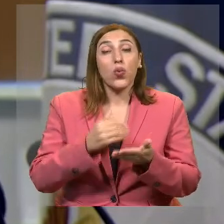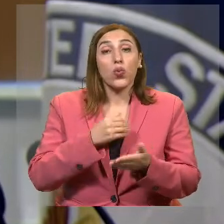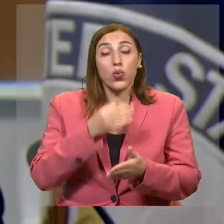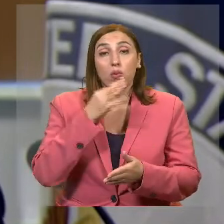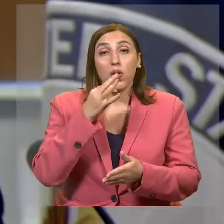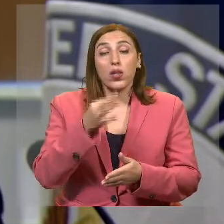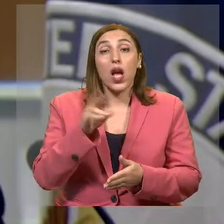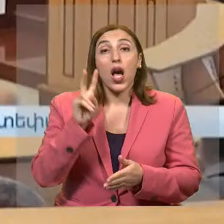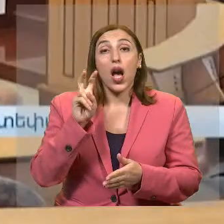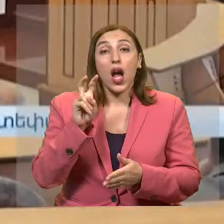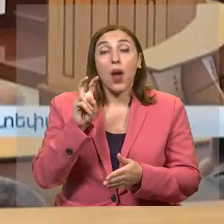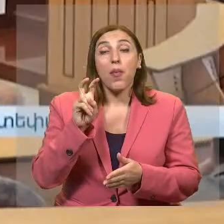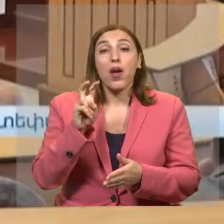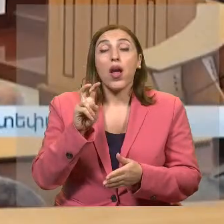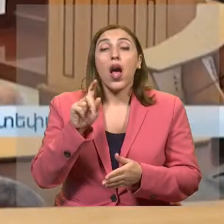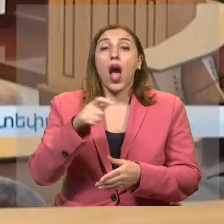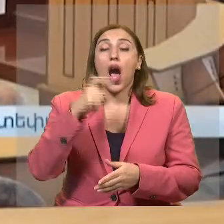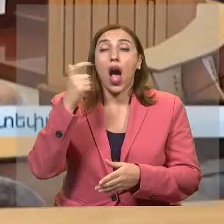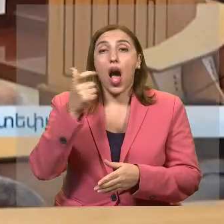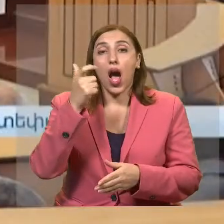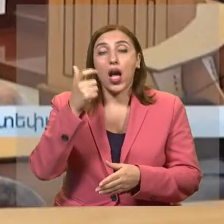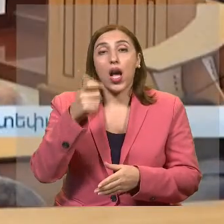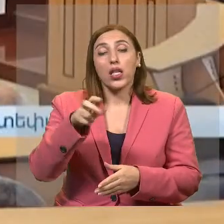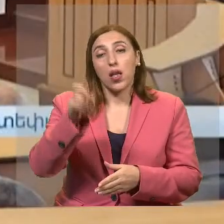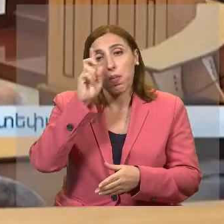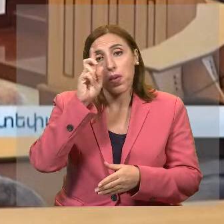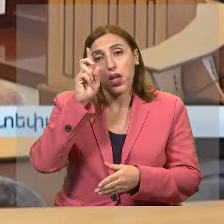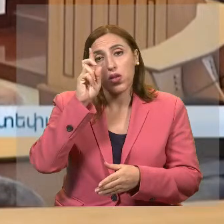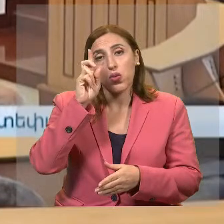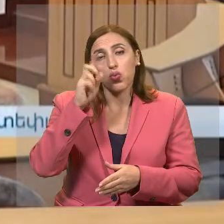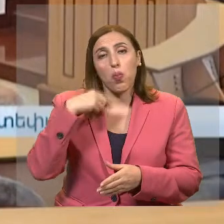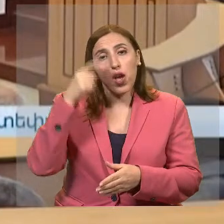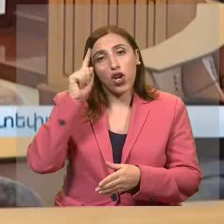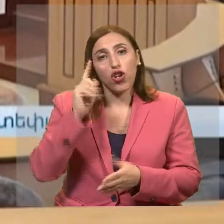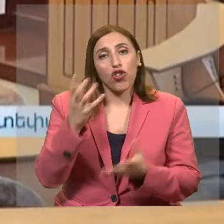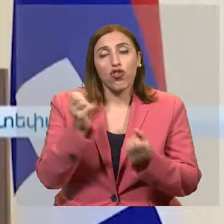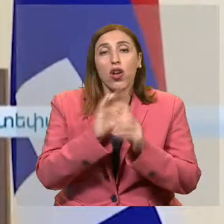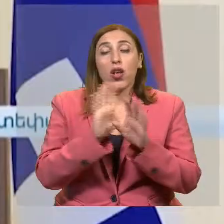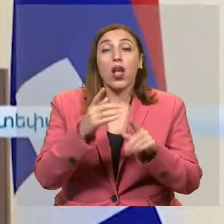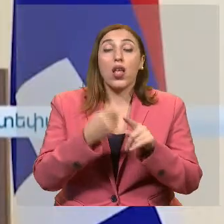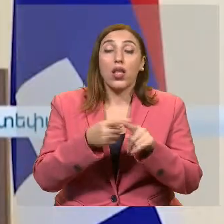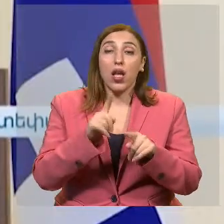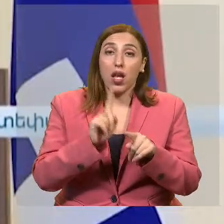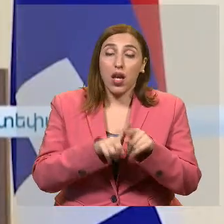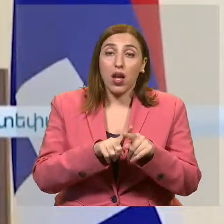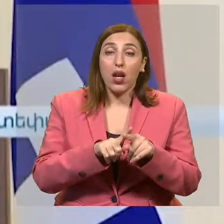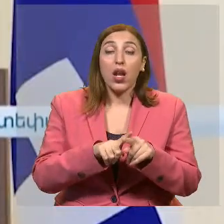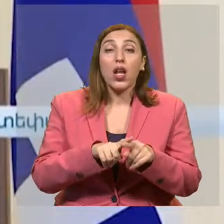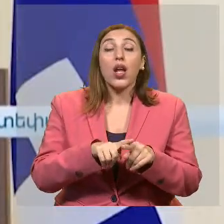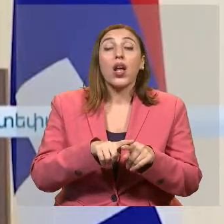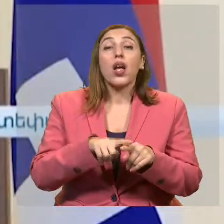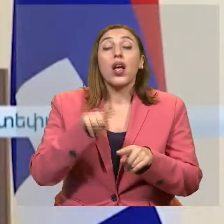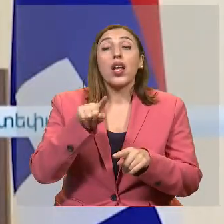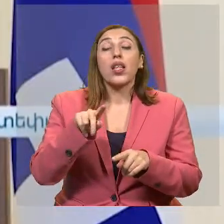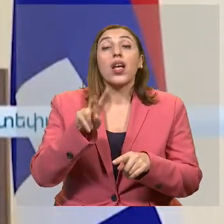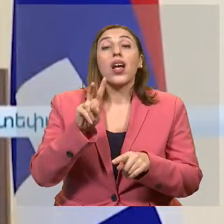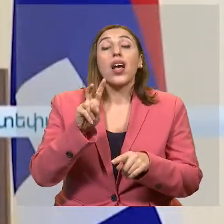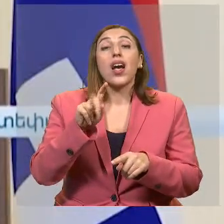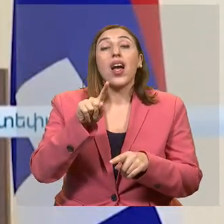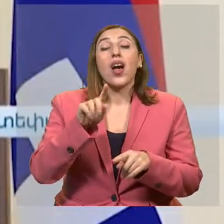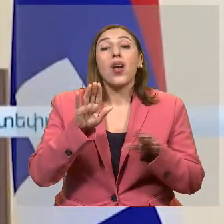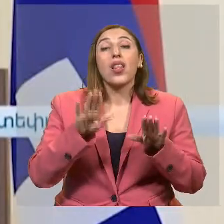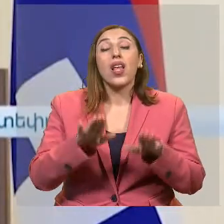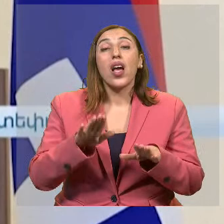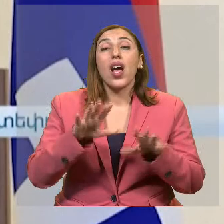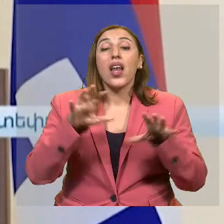Լեռնային Ղարաբաղը որպես անկախ եւ ինքնիշխան պետություն մենք չենք ճանաչում։ Այդ իսկ պատճառով չենք ճանաչում նաեւ այսպես կոչված